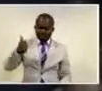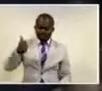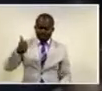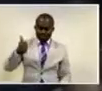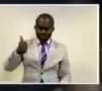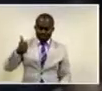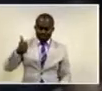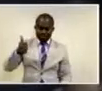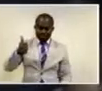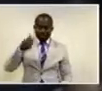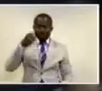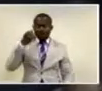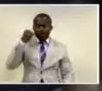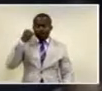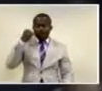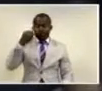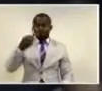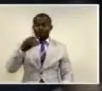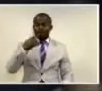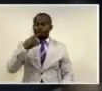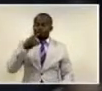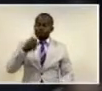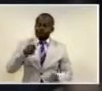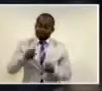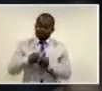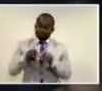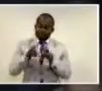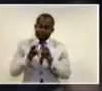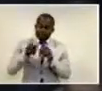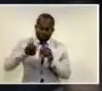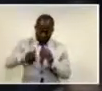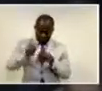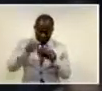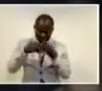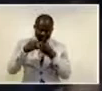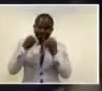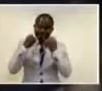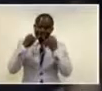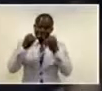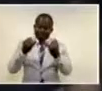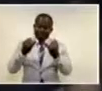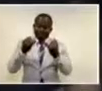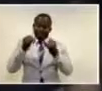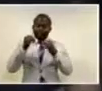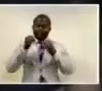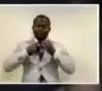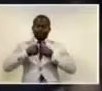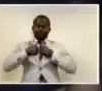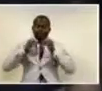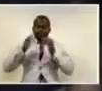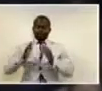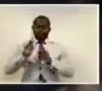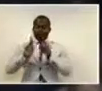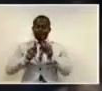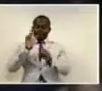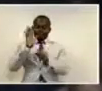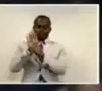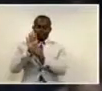ubwo iyo mbivuga ntyo nimwe mbwira abaturage cyane cyane